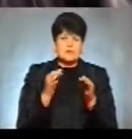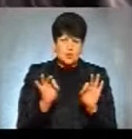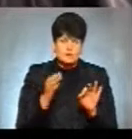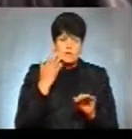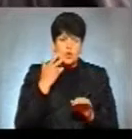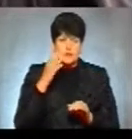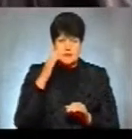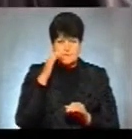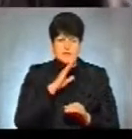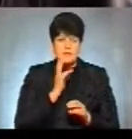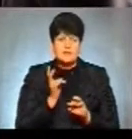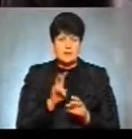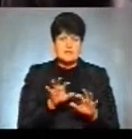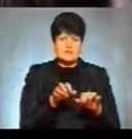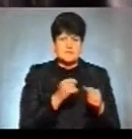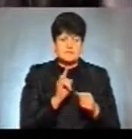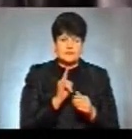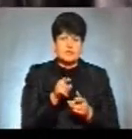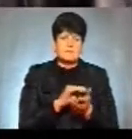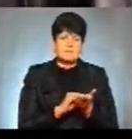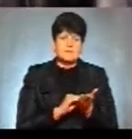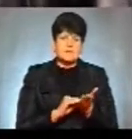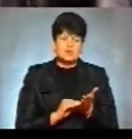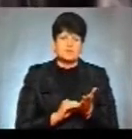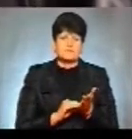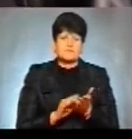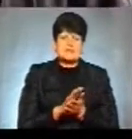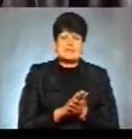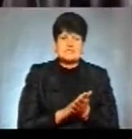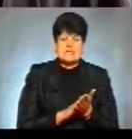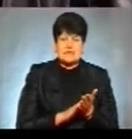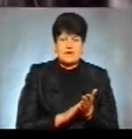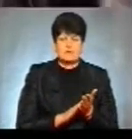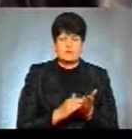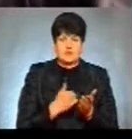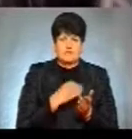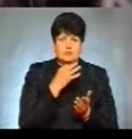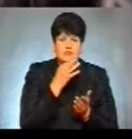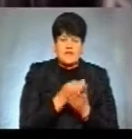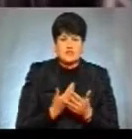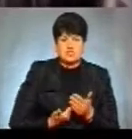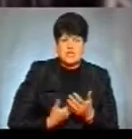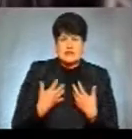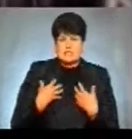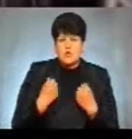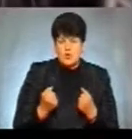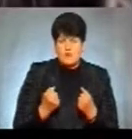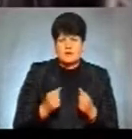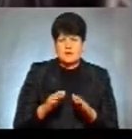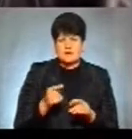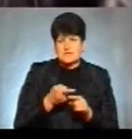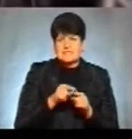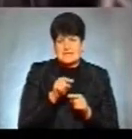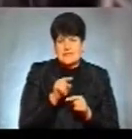батьки приходять забирати дитину, вони пишуть заяву мені, що відповідальність за життя і здоров'я даної дитини